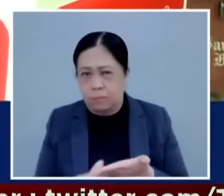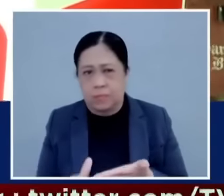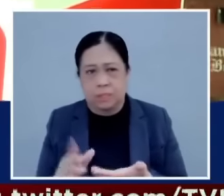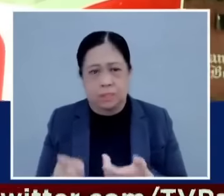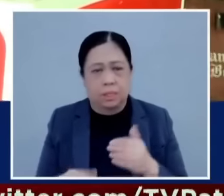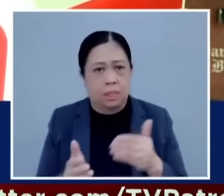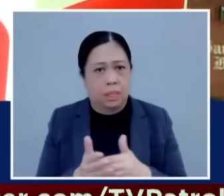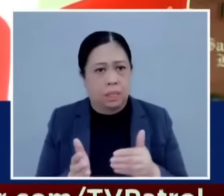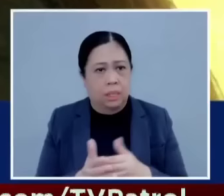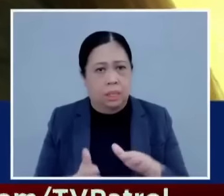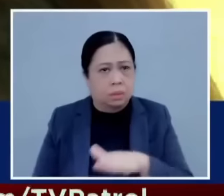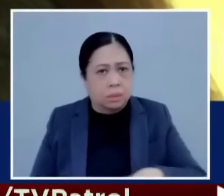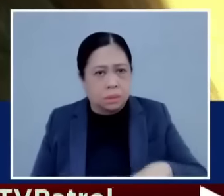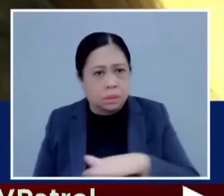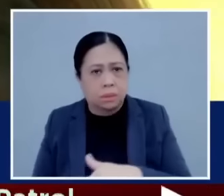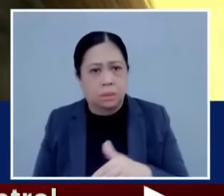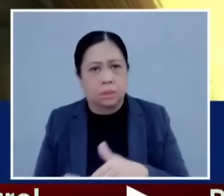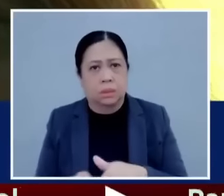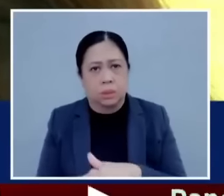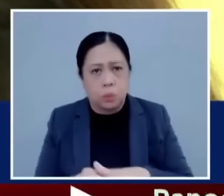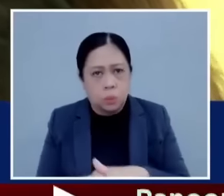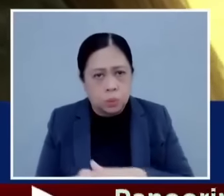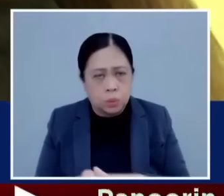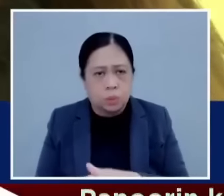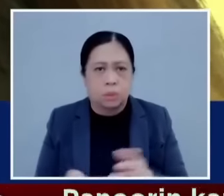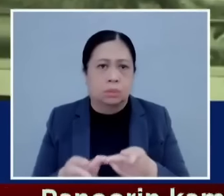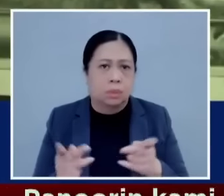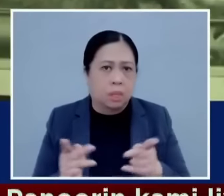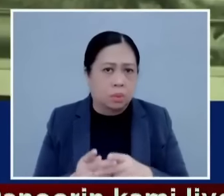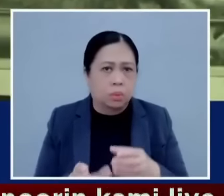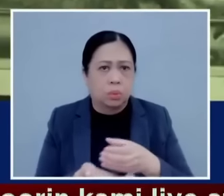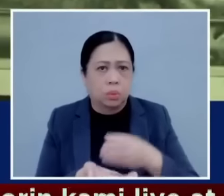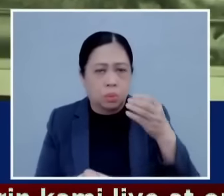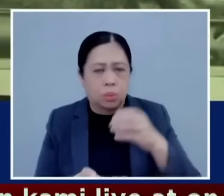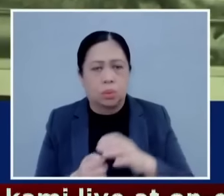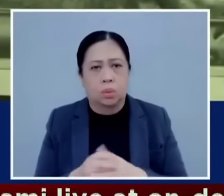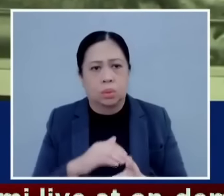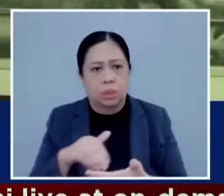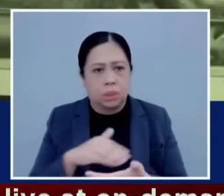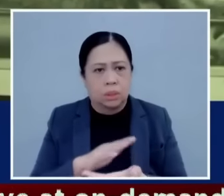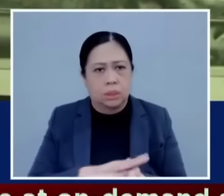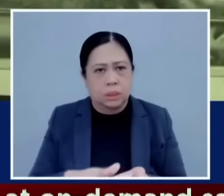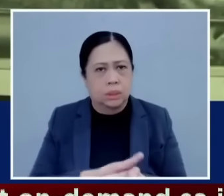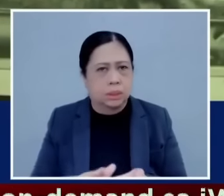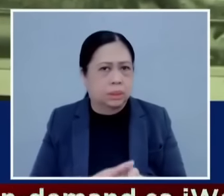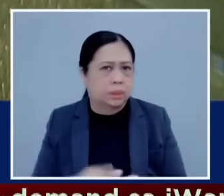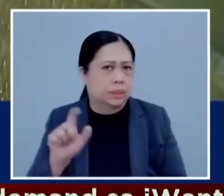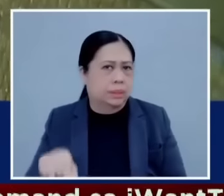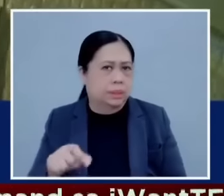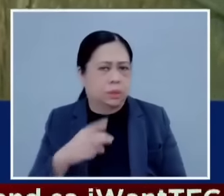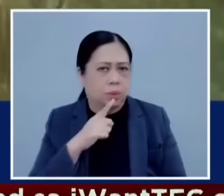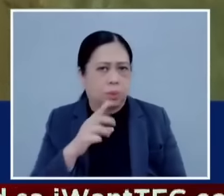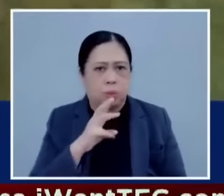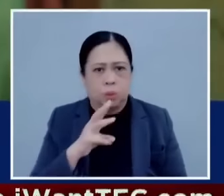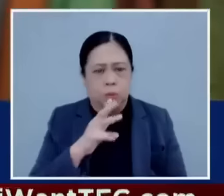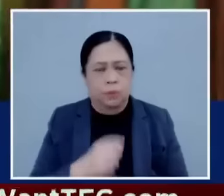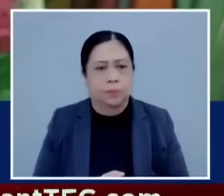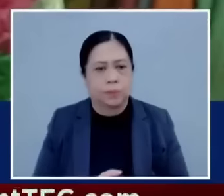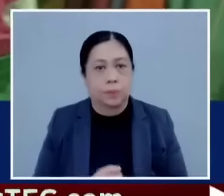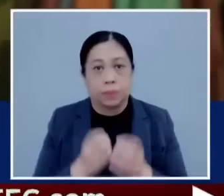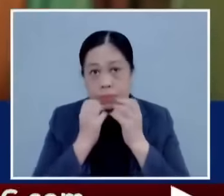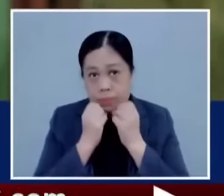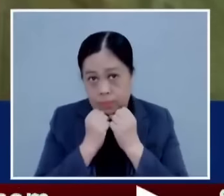maya, nagpupunas, naguhugas ng mga plato, ng mga baso. Nandyan yung sanitation, proper sanitation talaga. Para